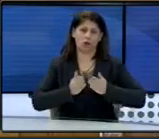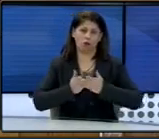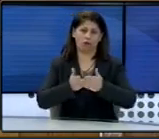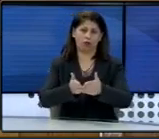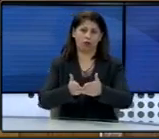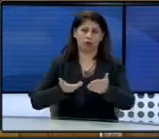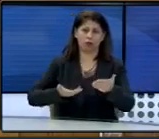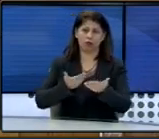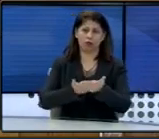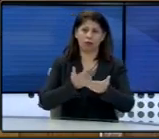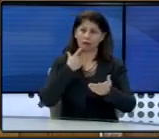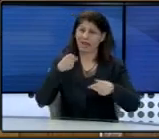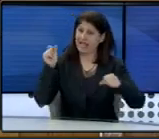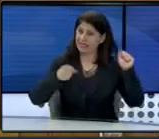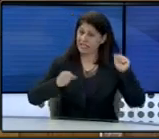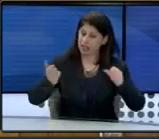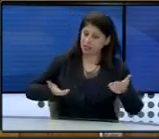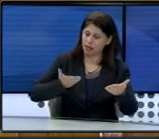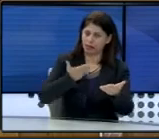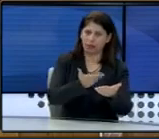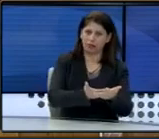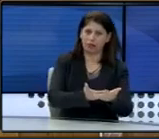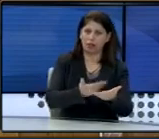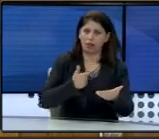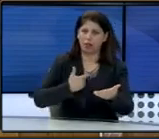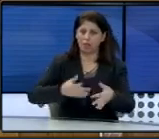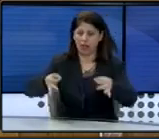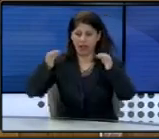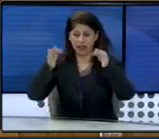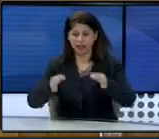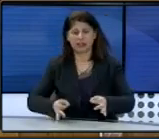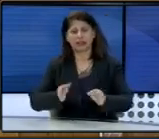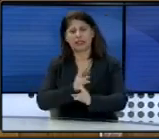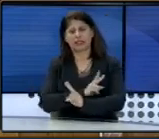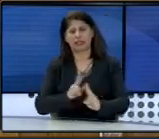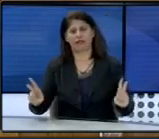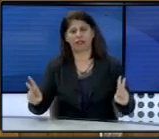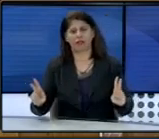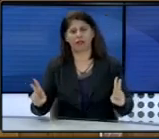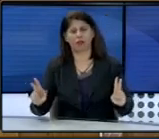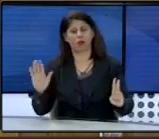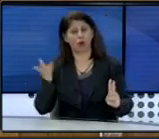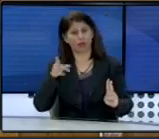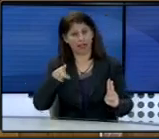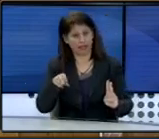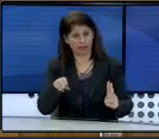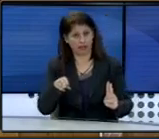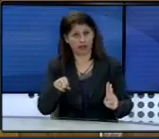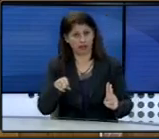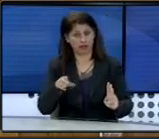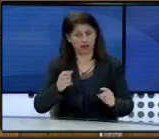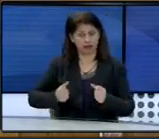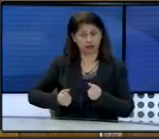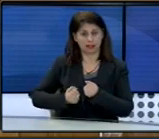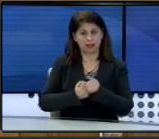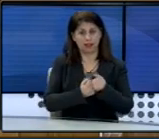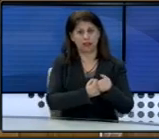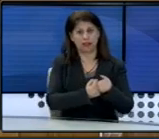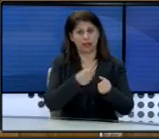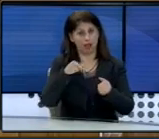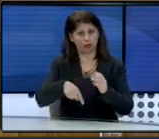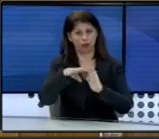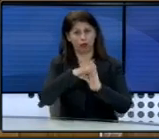Καταθέτουμε τις ενστάσεις μας, αλλά είμαστε απολύτως σαφείς σε ό,τι αφορά τη στήριξη